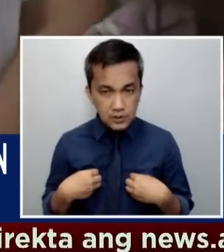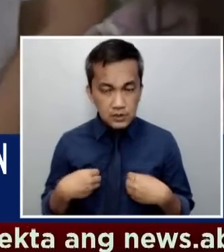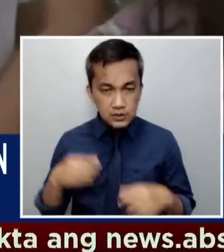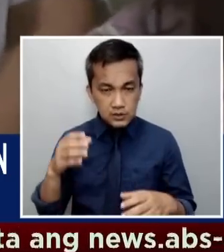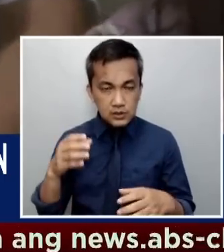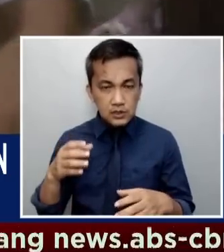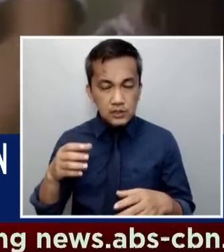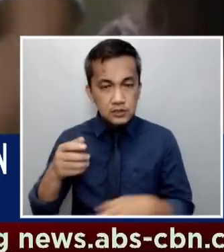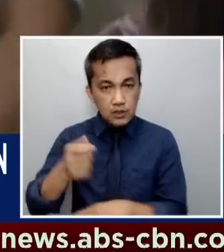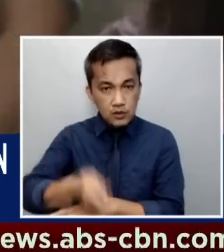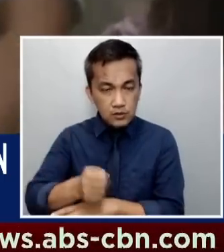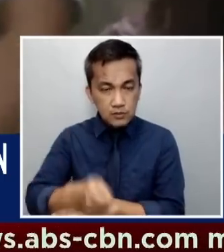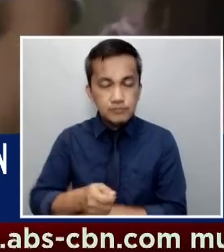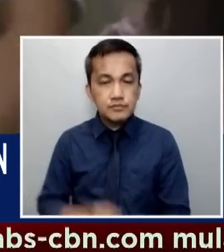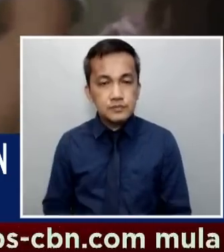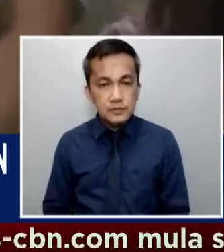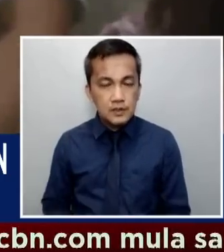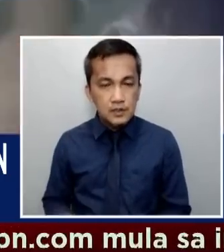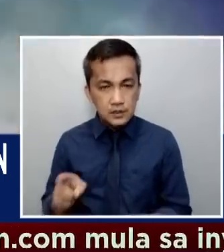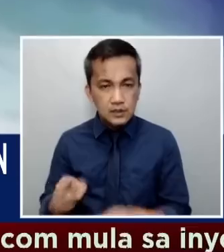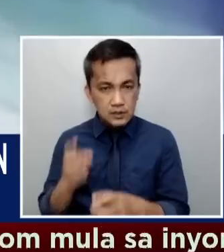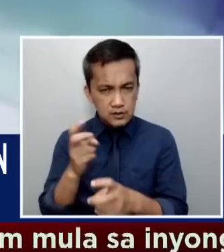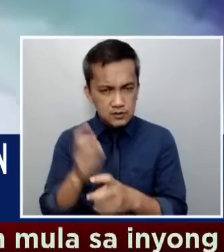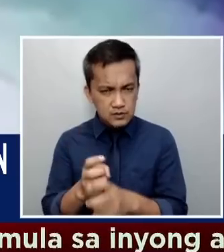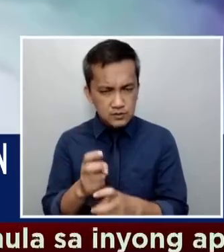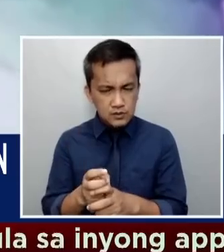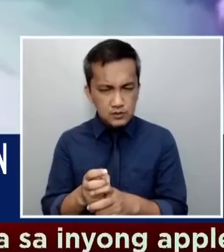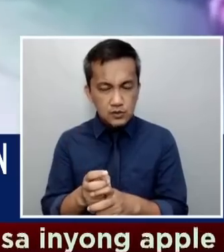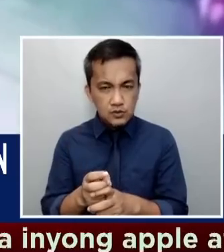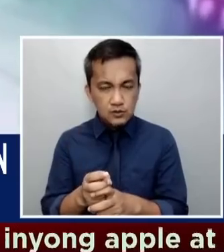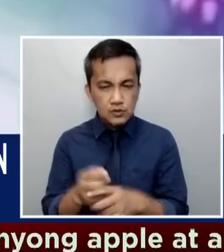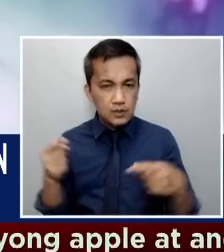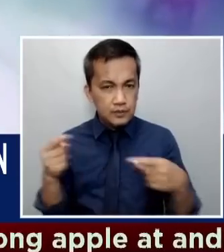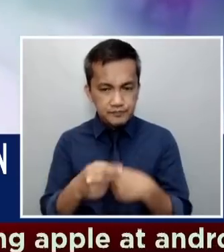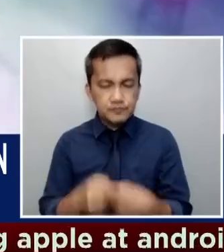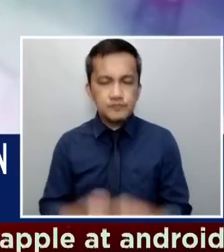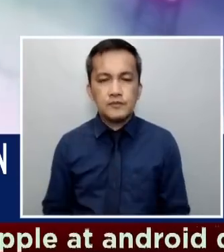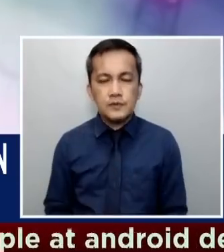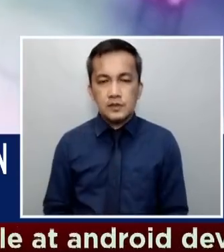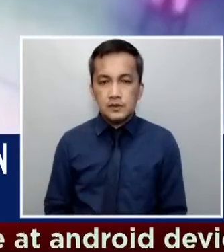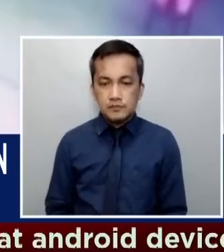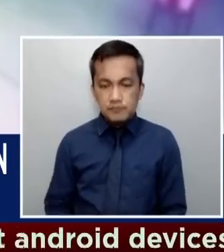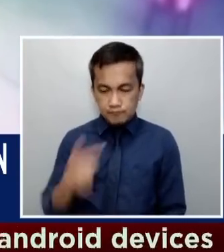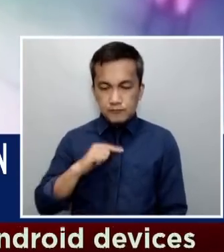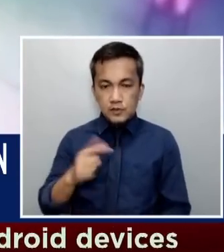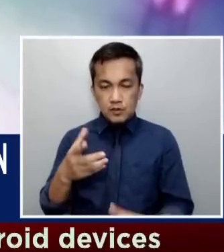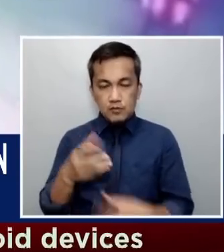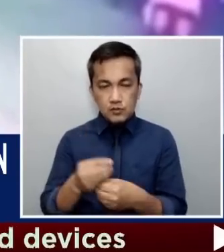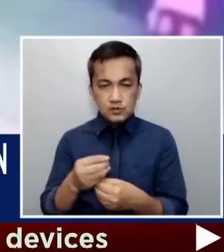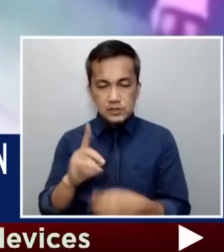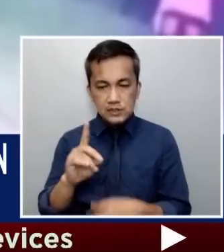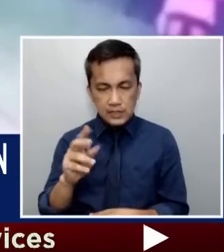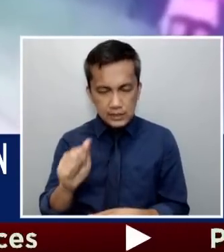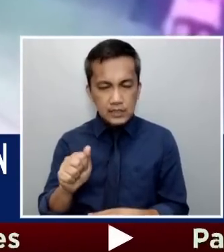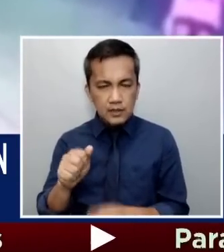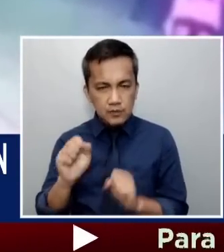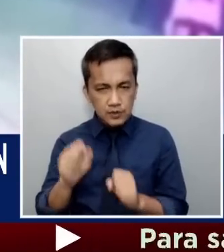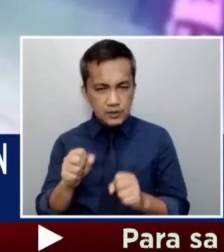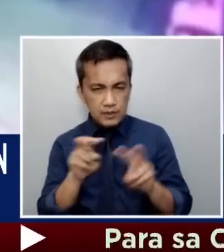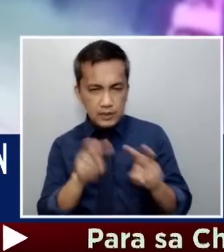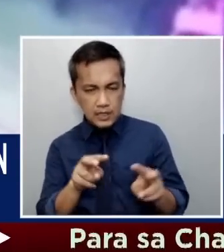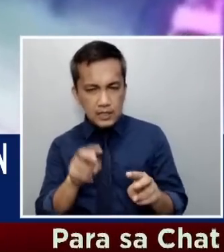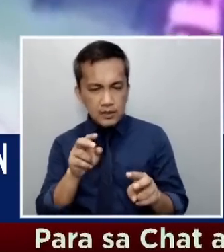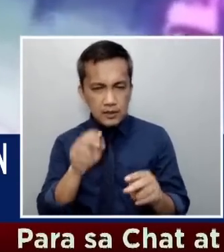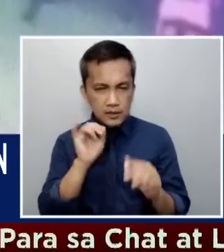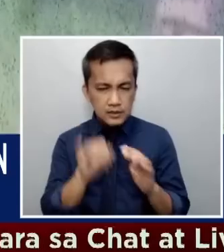and it is difficult to refute. Bukod sa DNA, maaari umanong makilala ang mga akusado sa pamamagitan